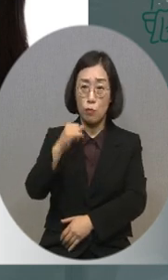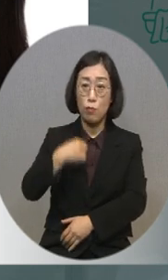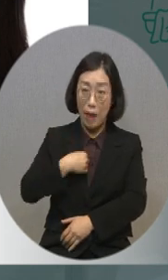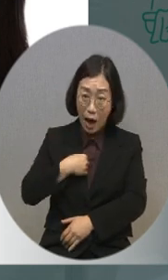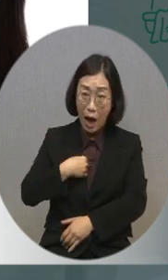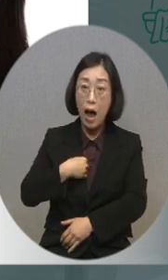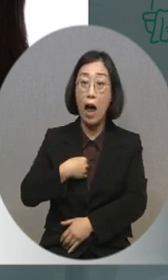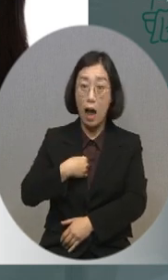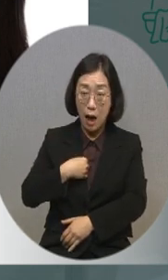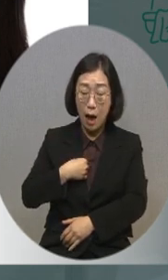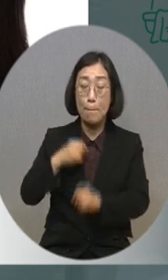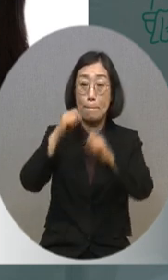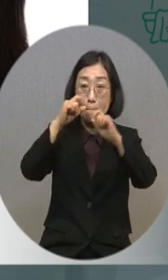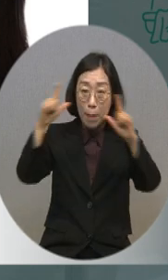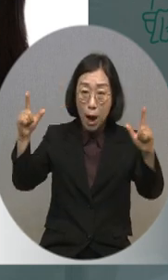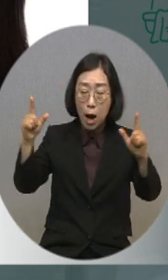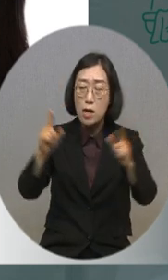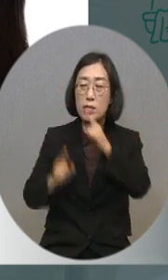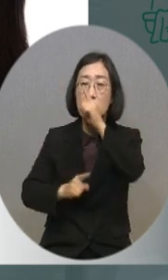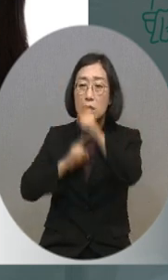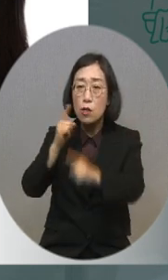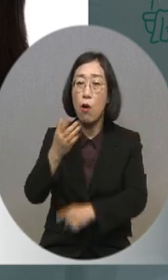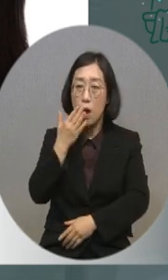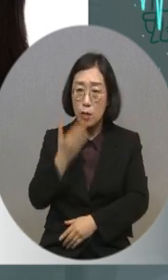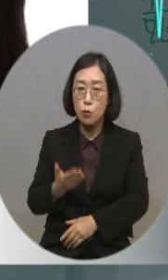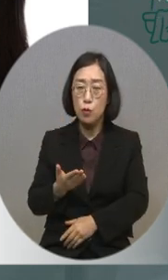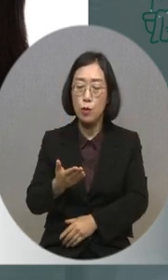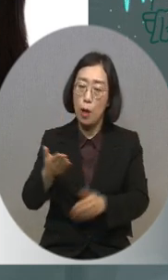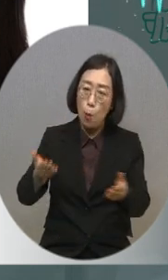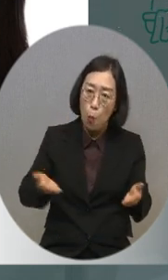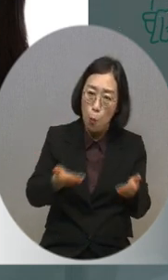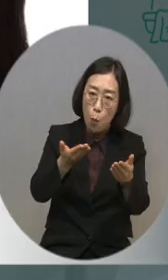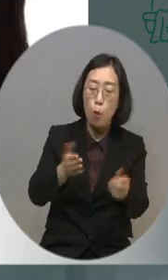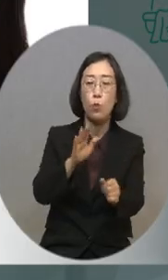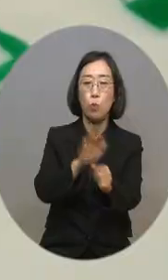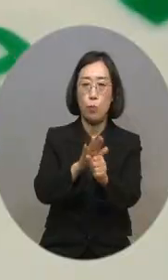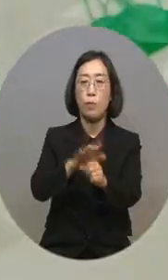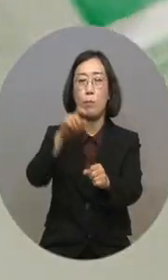아동임을 알게 되고 지원 신청을 할 수 있도록 만든 캠페인입니다.